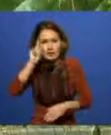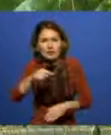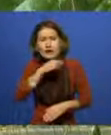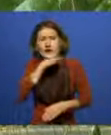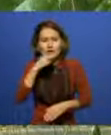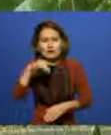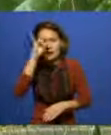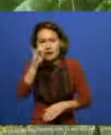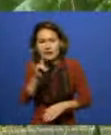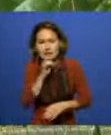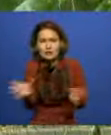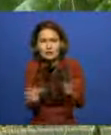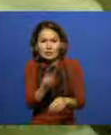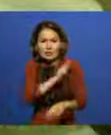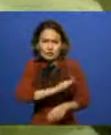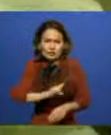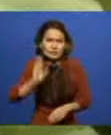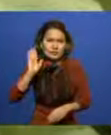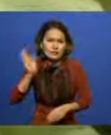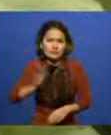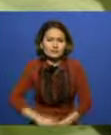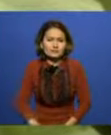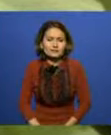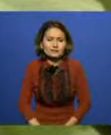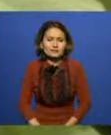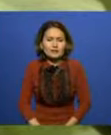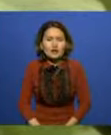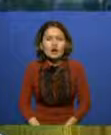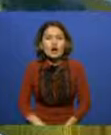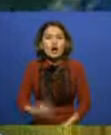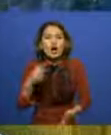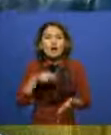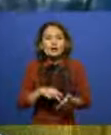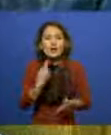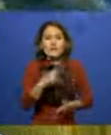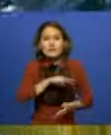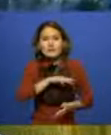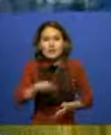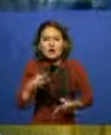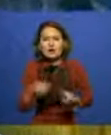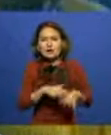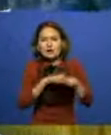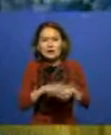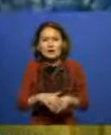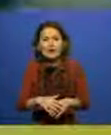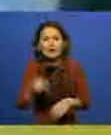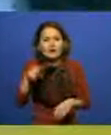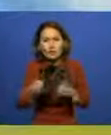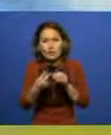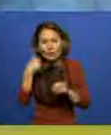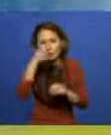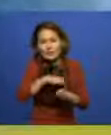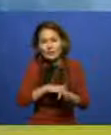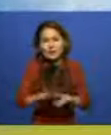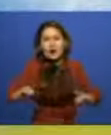Еуропадағы жылыжайлардың деңгейін бағындыруды көздеп отырмыз. Құны 1 миллиард теңге тұратын инвестициялық жоба 2013 жылдан бері жүзеге асып келеді.